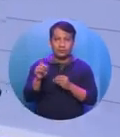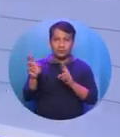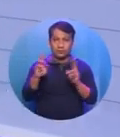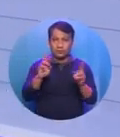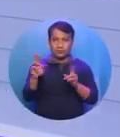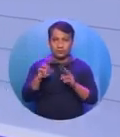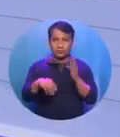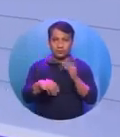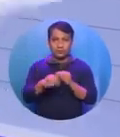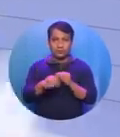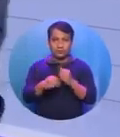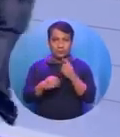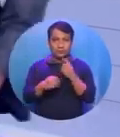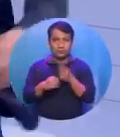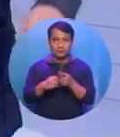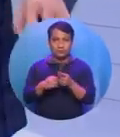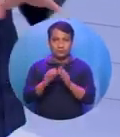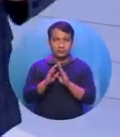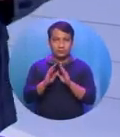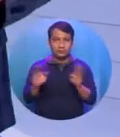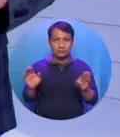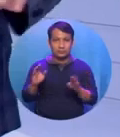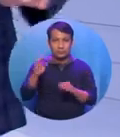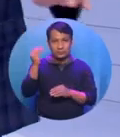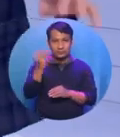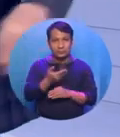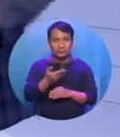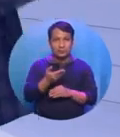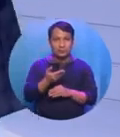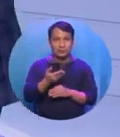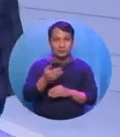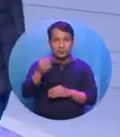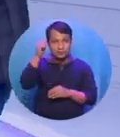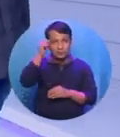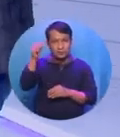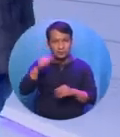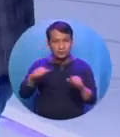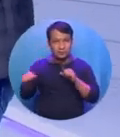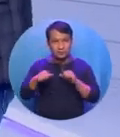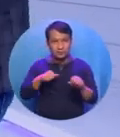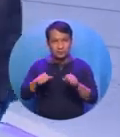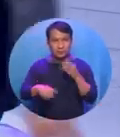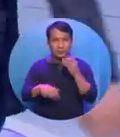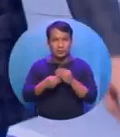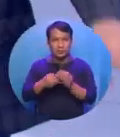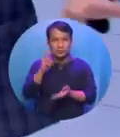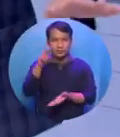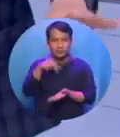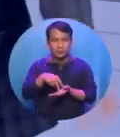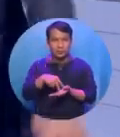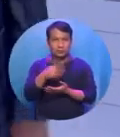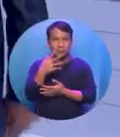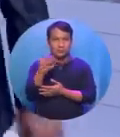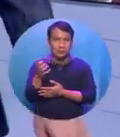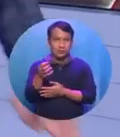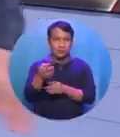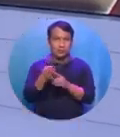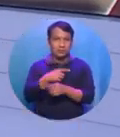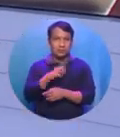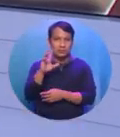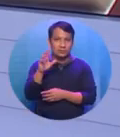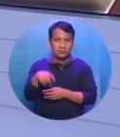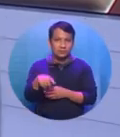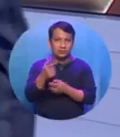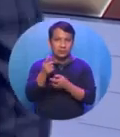dyan, pag nakanta mo yung Idol in Action ng kompleto, 2,500 pesos